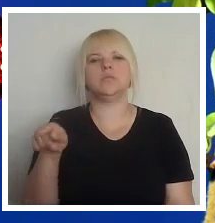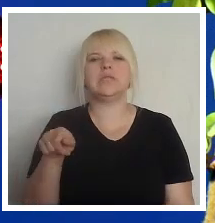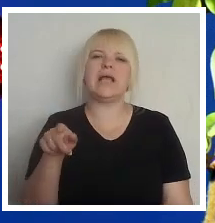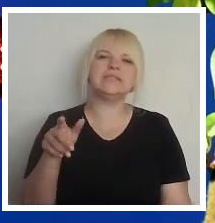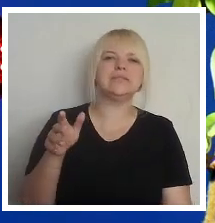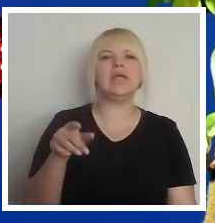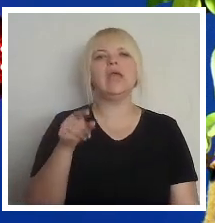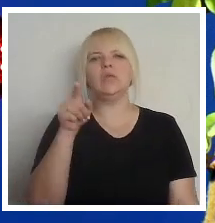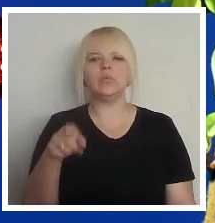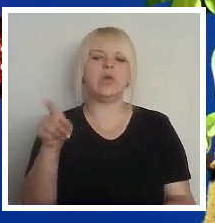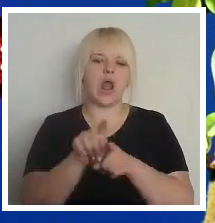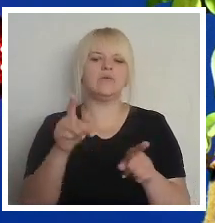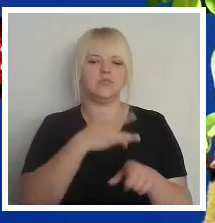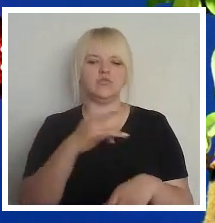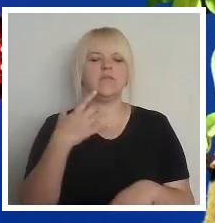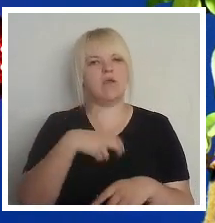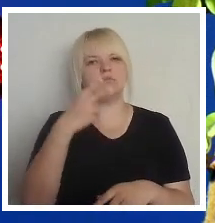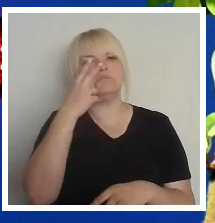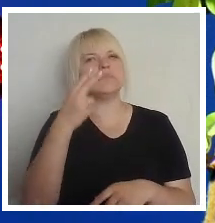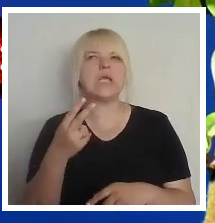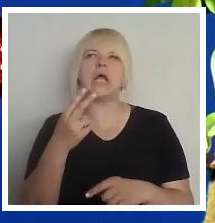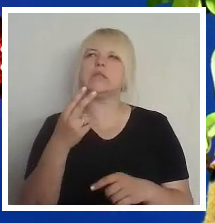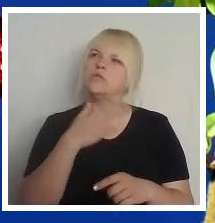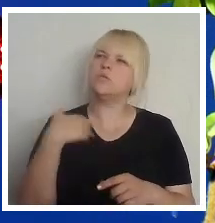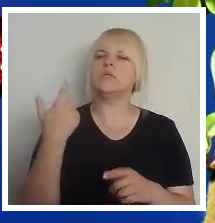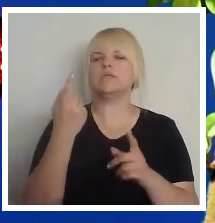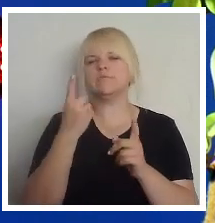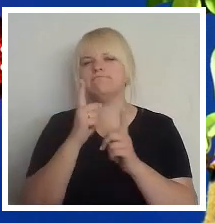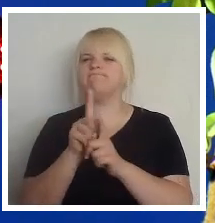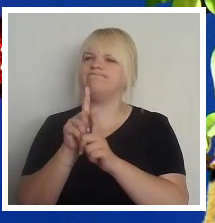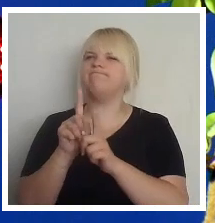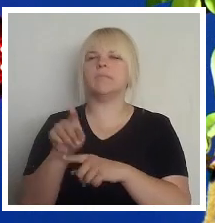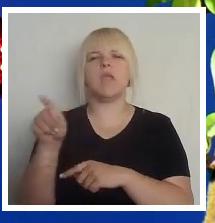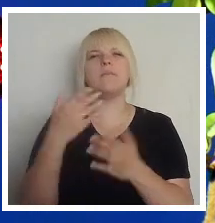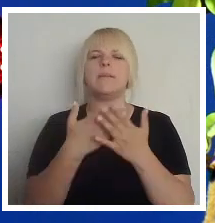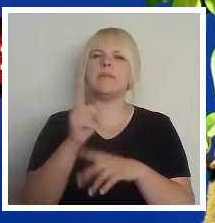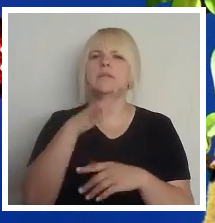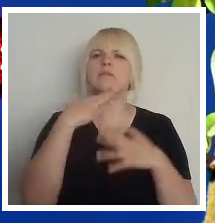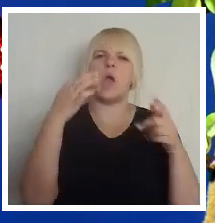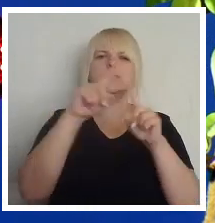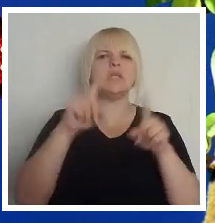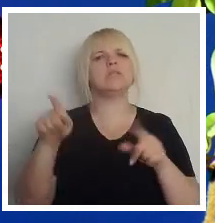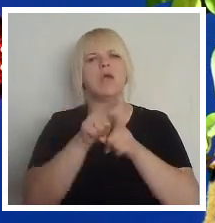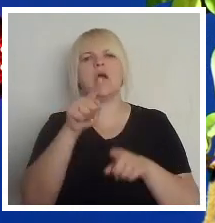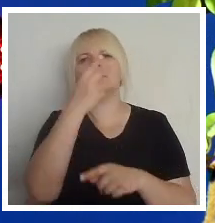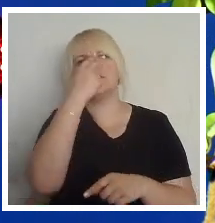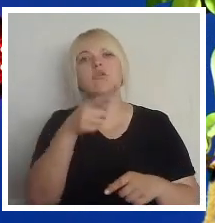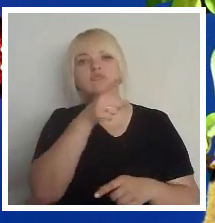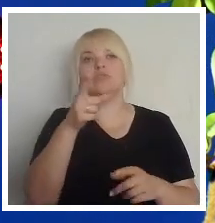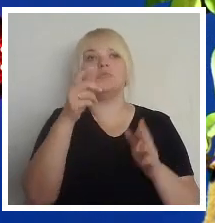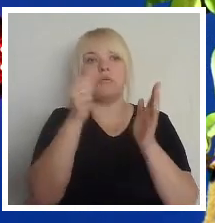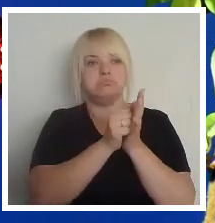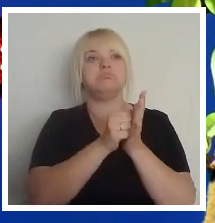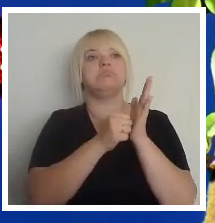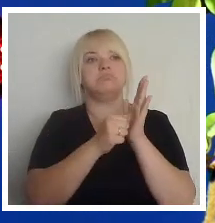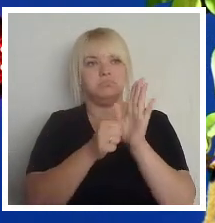Tur, man liekas, arī ir jāskatās baigi un jājūt. Jo ir daudz lietas, kur mēs redzam, ka šo mēs varētu likt